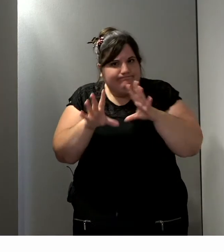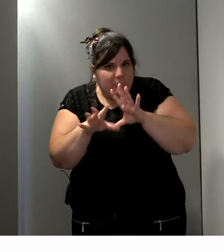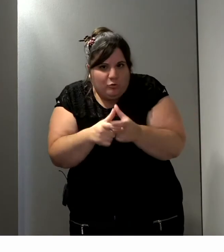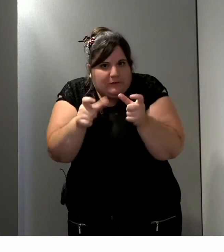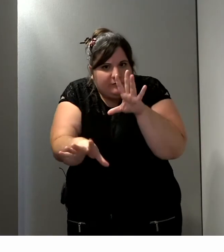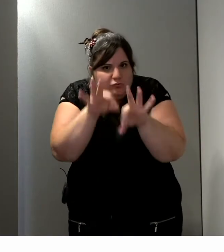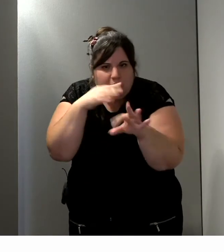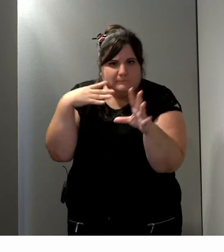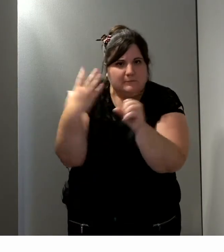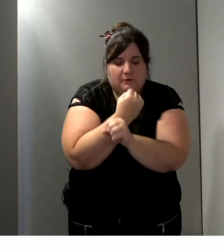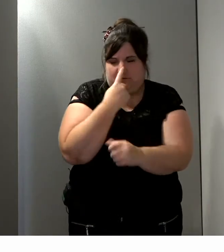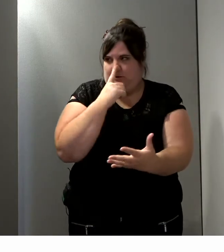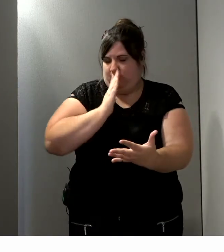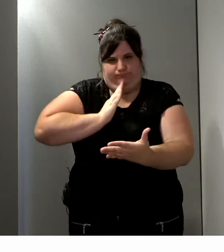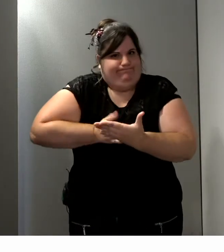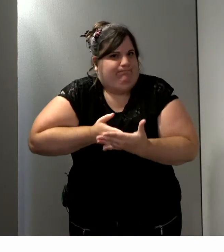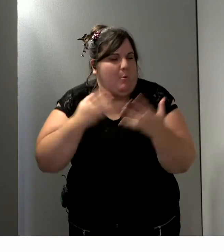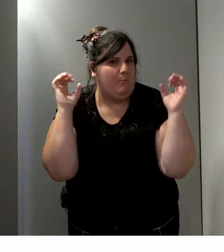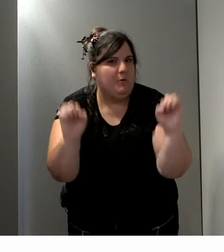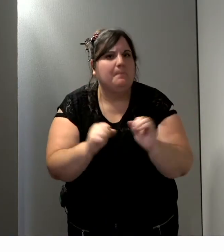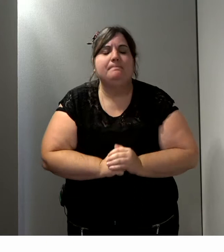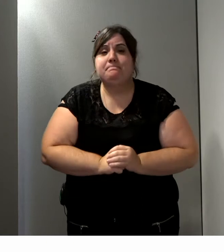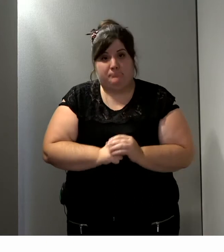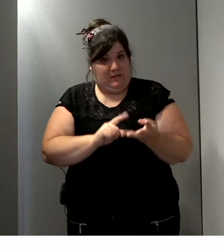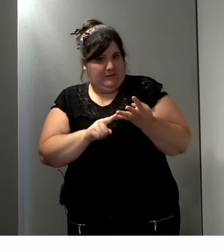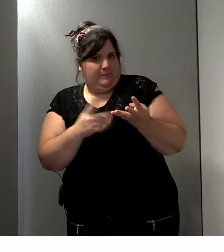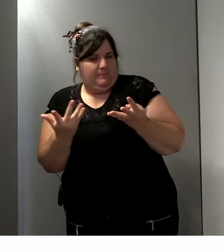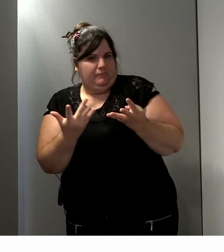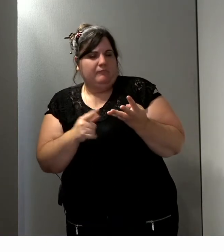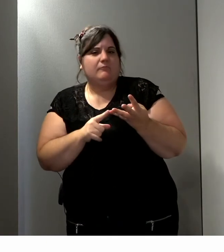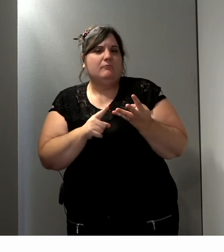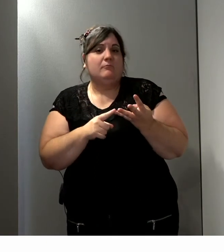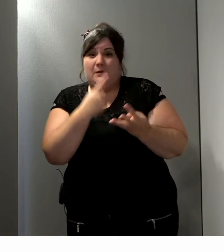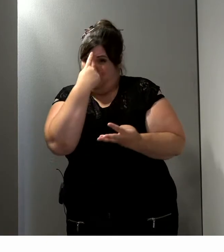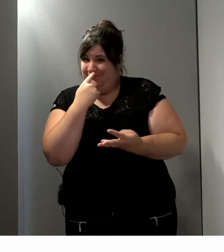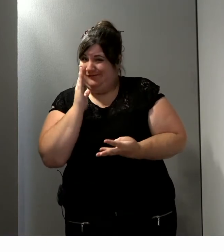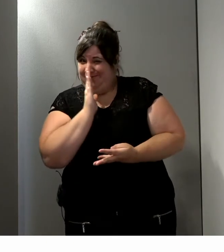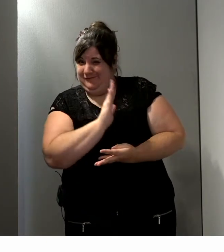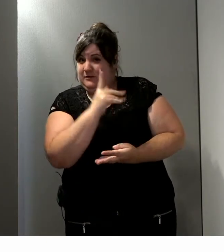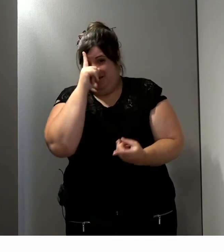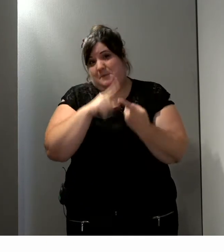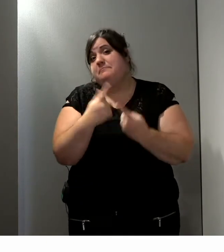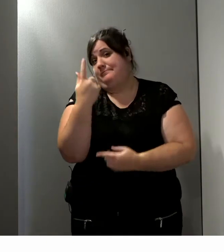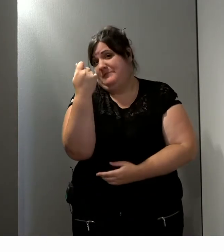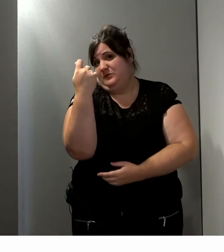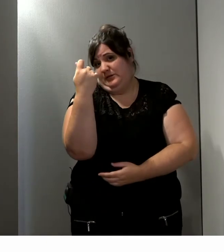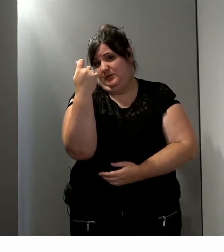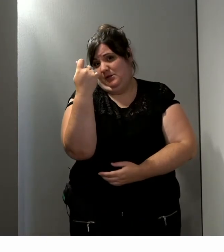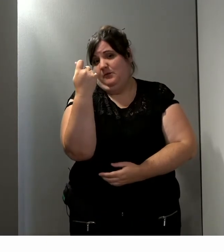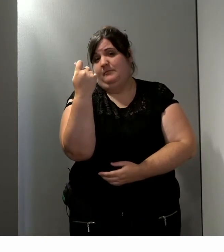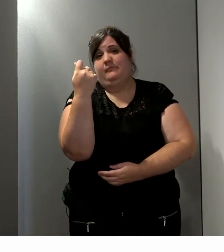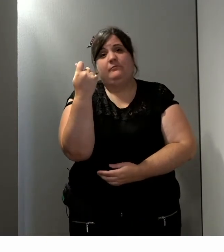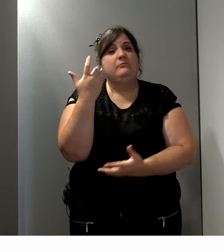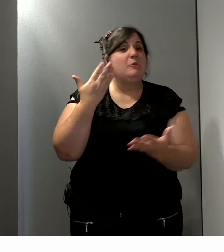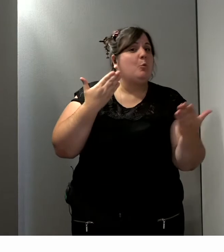choix d'entrepreneuriat. Et enfin, un quatrième frein inhérent au profil, je dirais, financier de ces entrepreneurs,